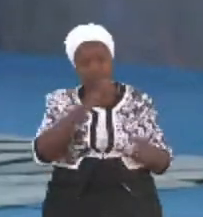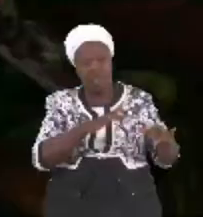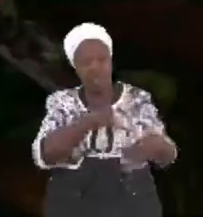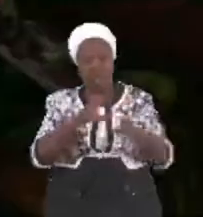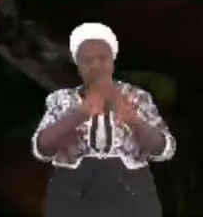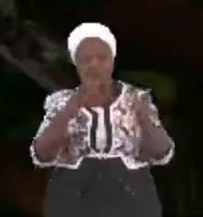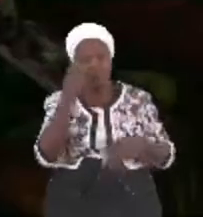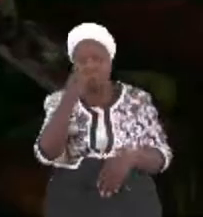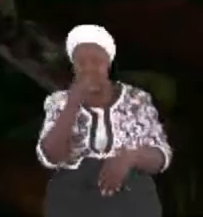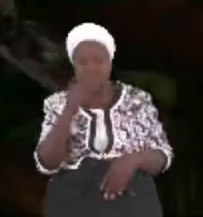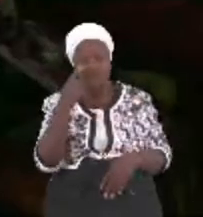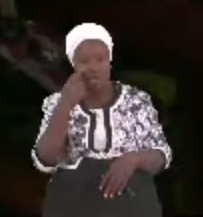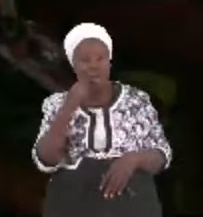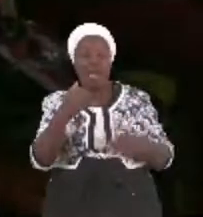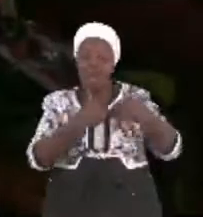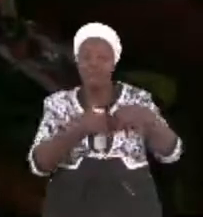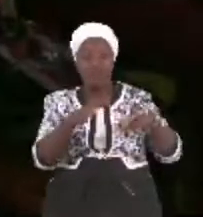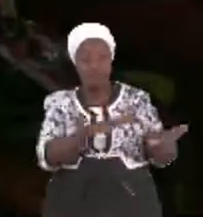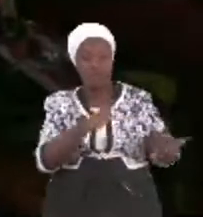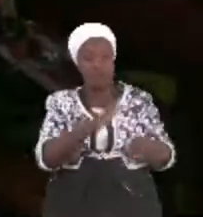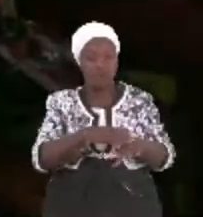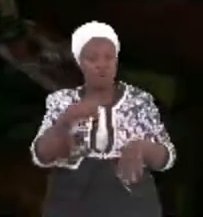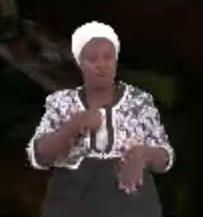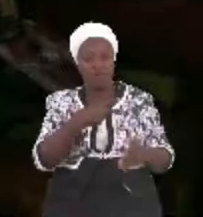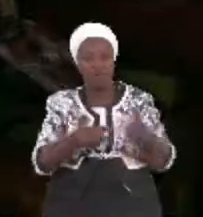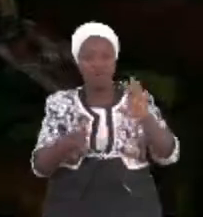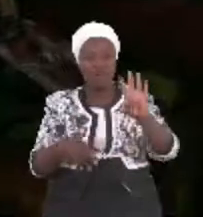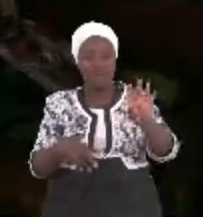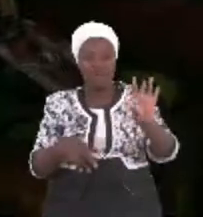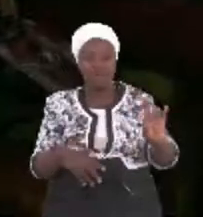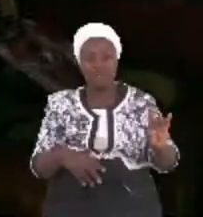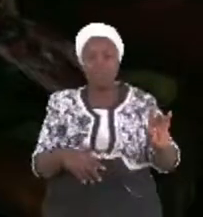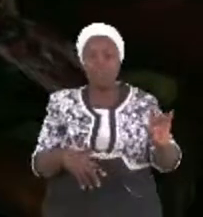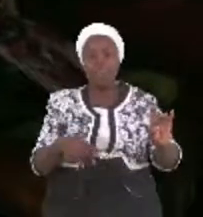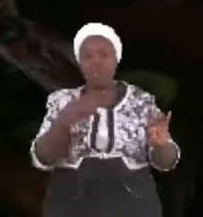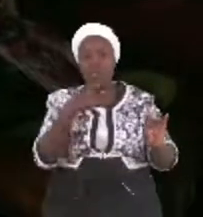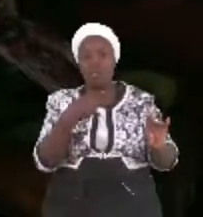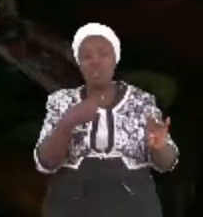yeux aveugles. Aie pitié de moi. Verset 48